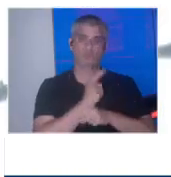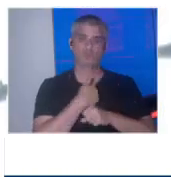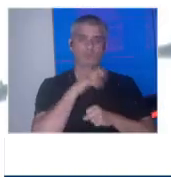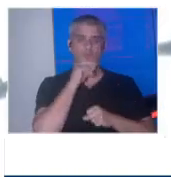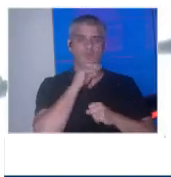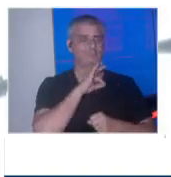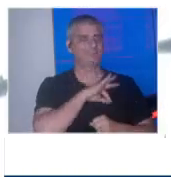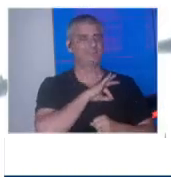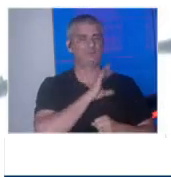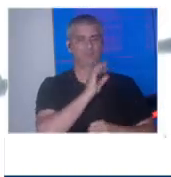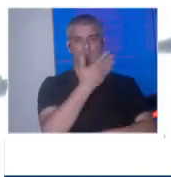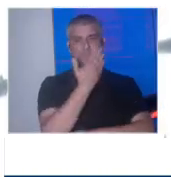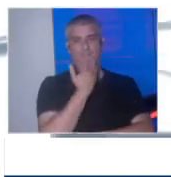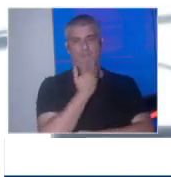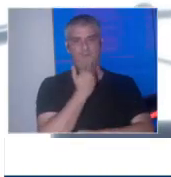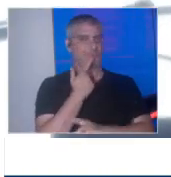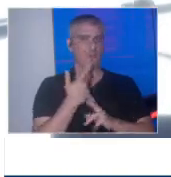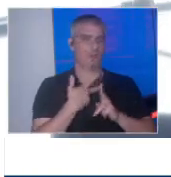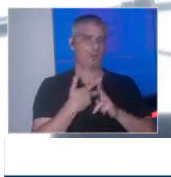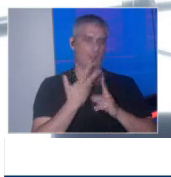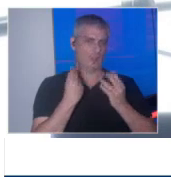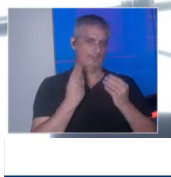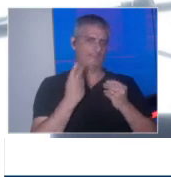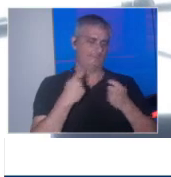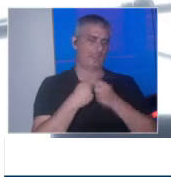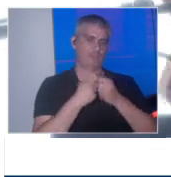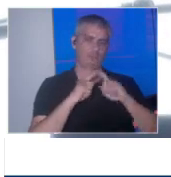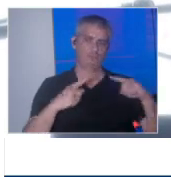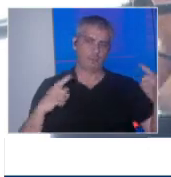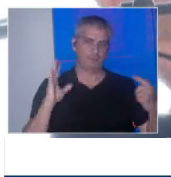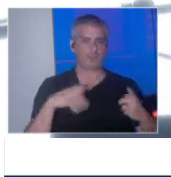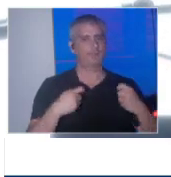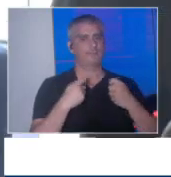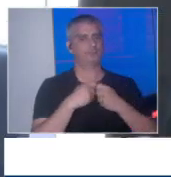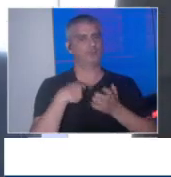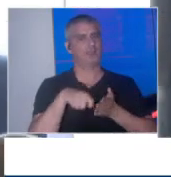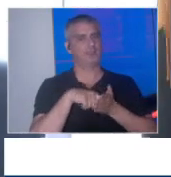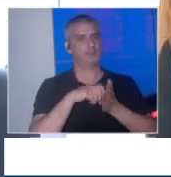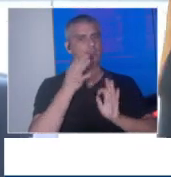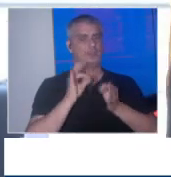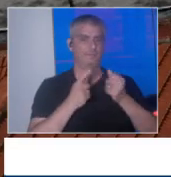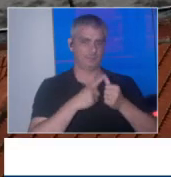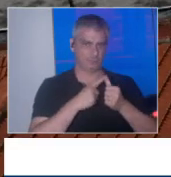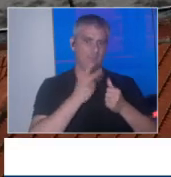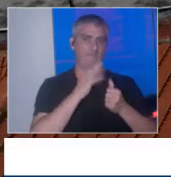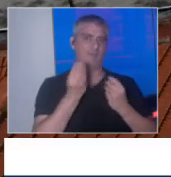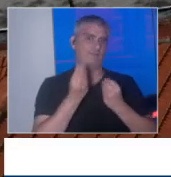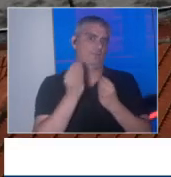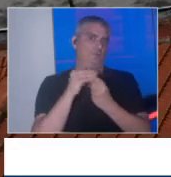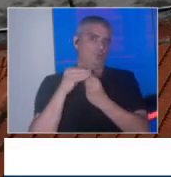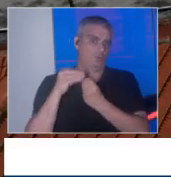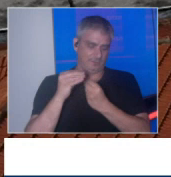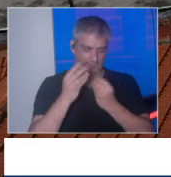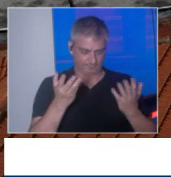עוסקים בצביון של מדינת ישראל לא מעט בהקשרים אחרים, גם בהקשר של תיקון מערכת המשפט ובהקשרים